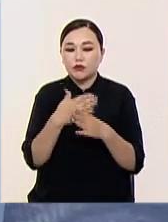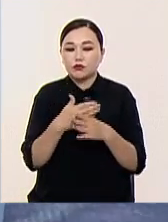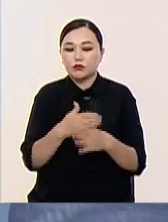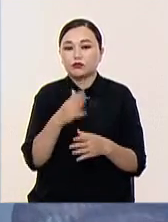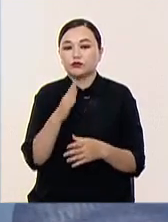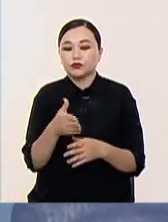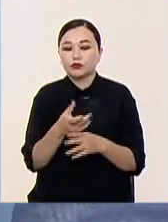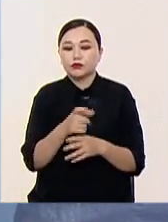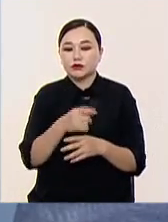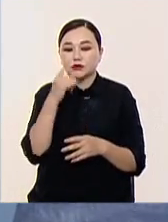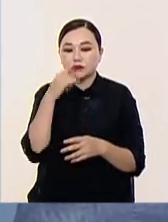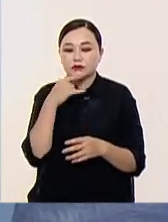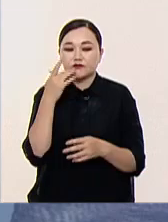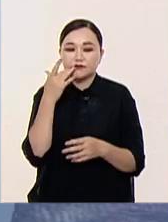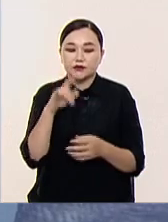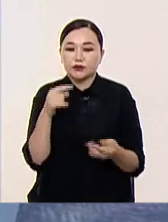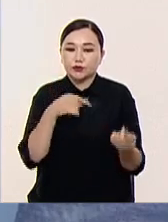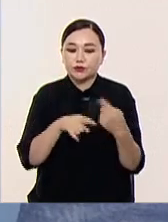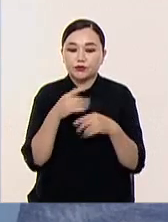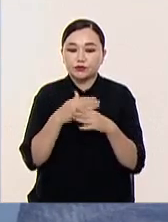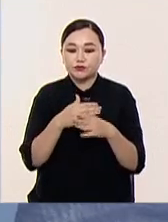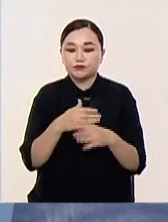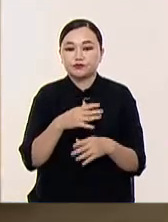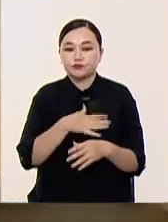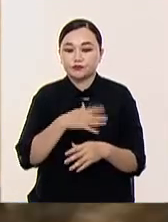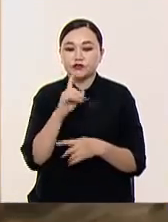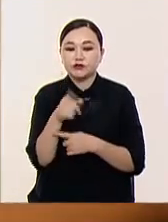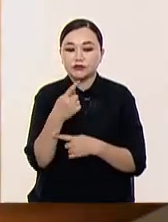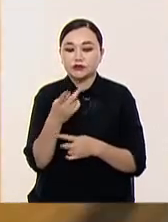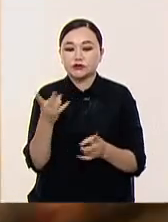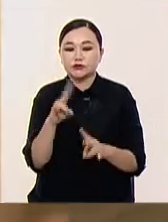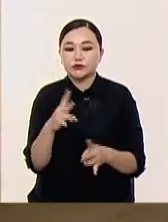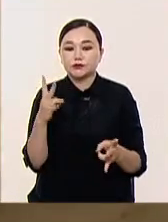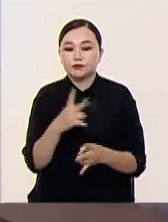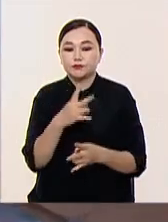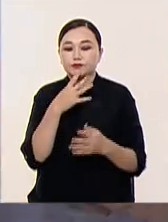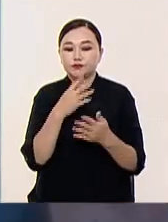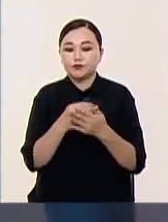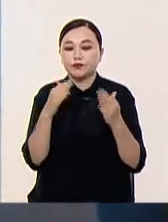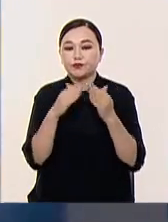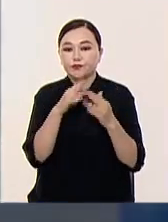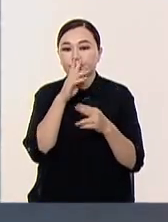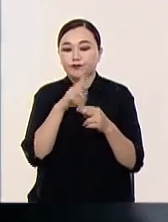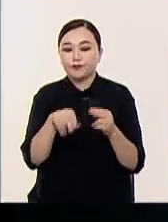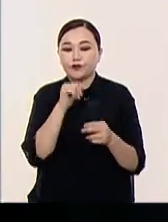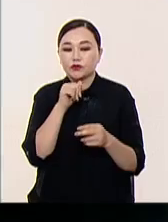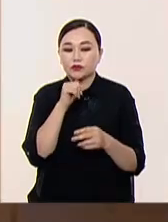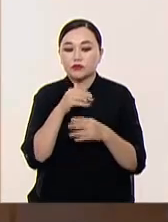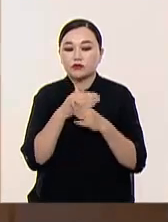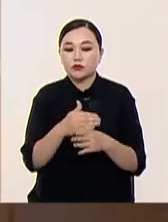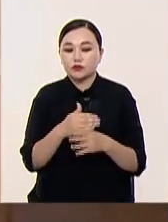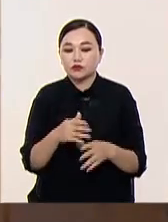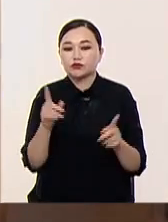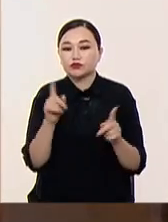қазақты қалқашанда бір-біріне көмектескен халықпыз ғой, ауыз бірлікте болайық. Бұдан бөлек баспанасынан айырылған қостанайлықтарға көмектесу